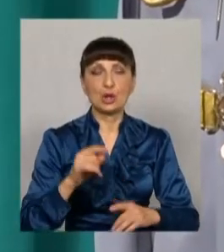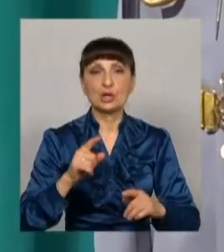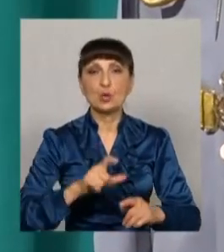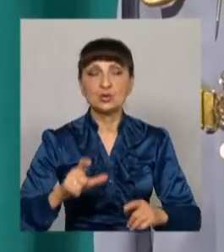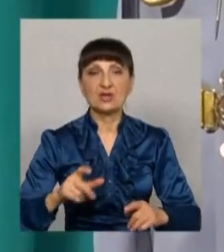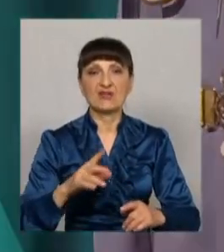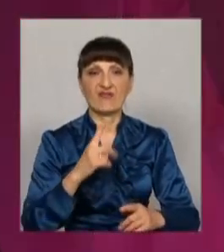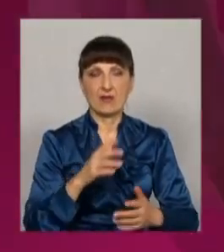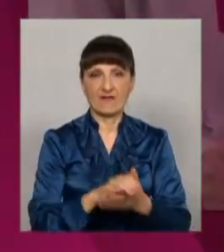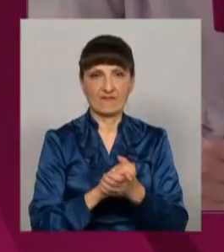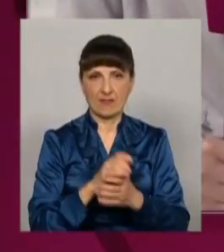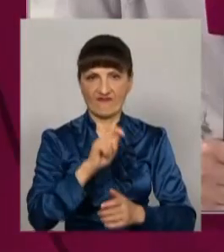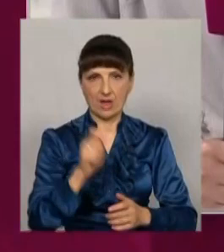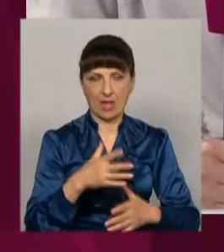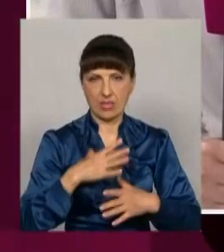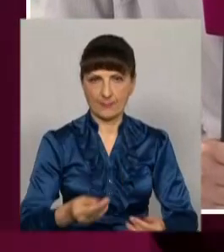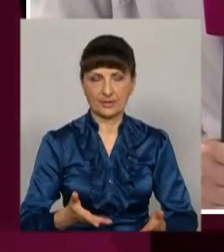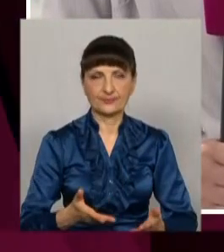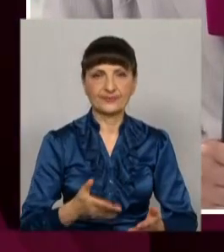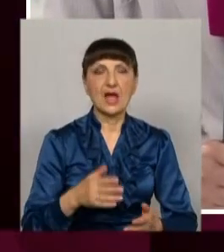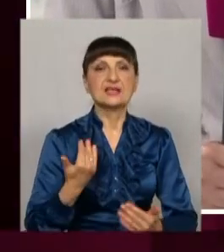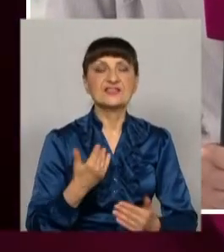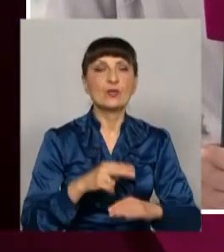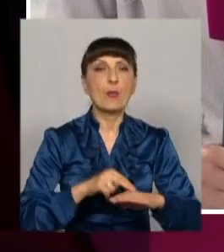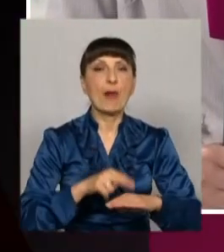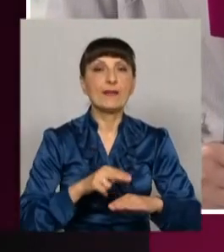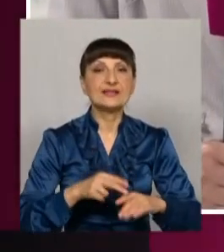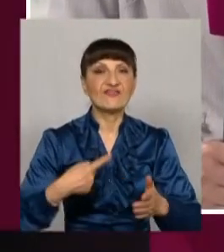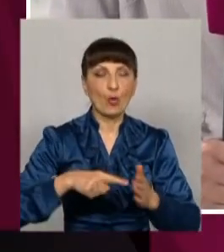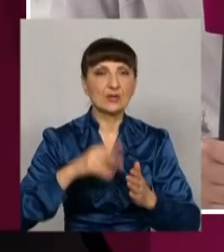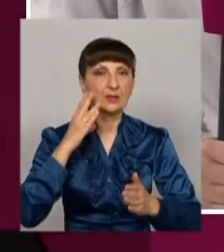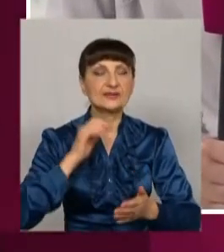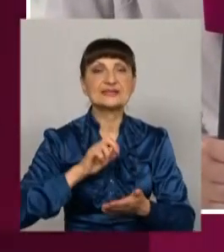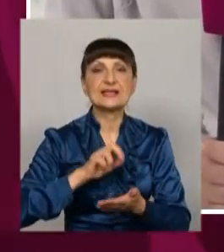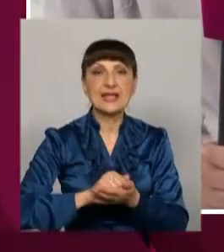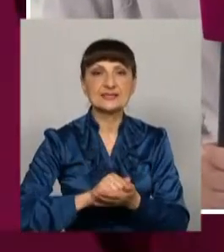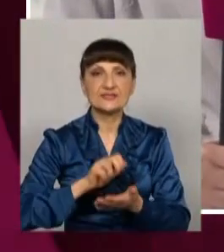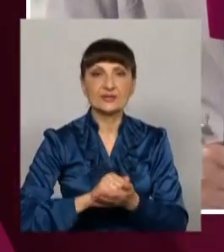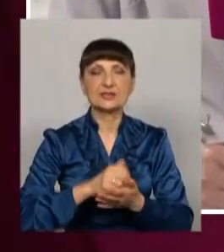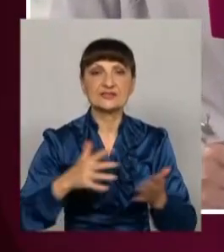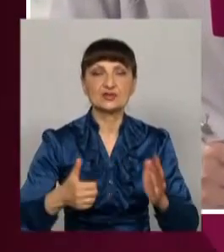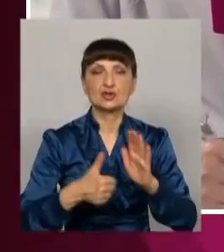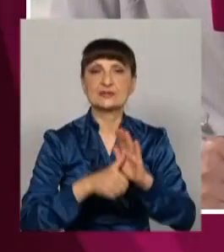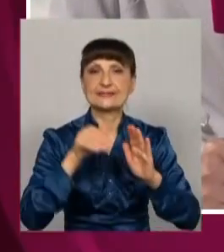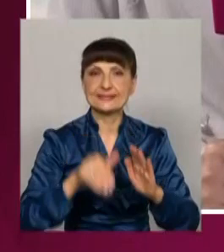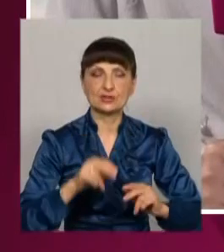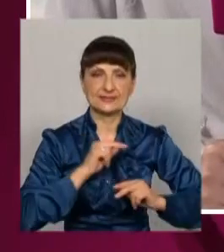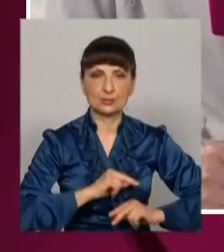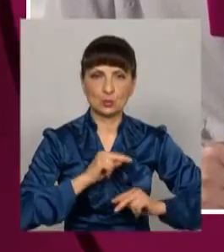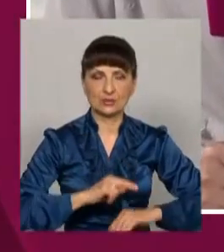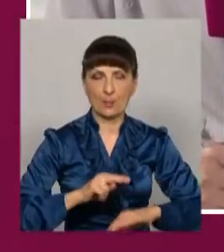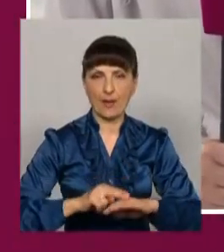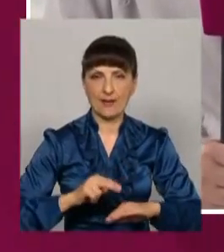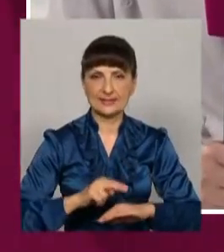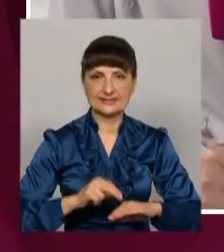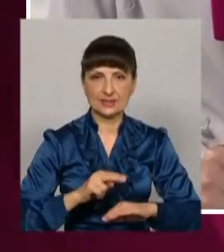в молодом возрасте. На сегодня на страже безопасности мегаполиса задействованы свыше 6 тысяч сотрудников правоохранительных